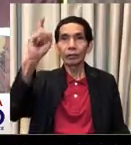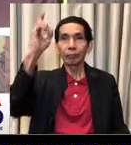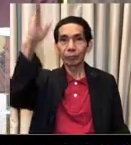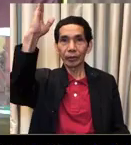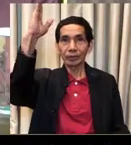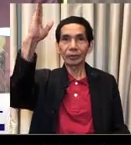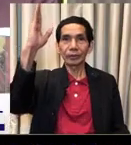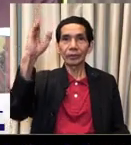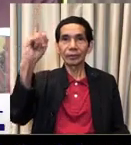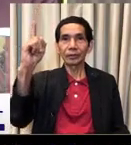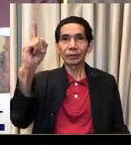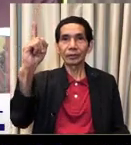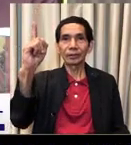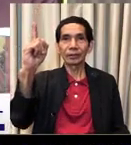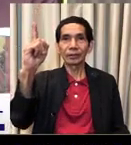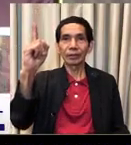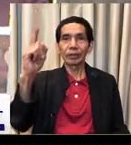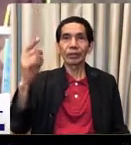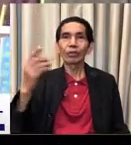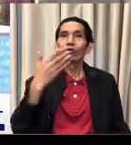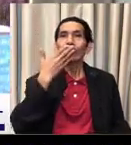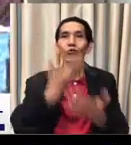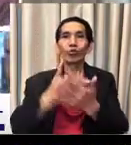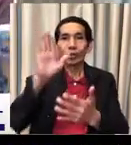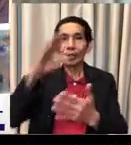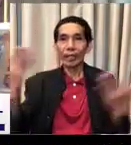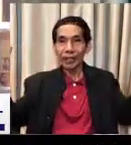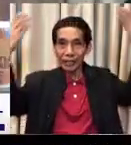God first. Good night.